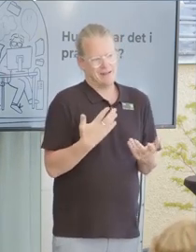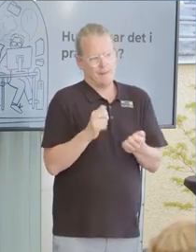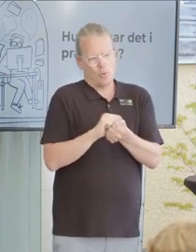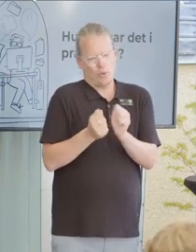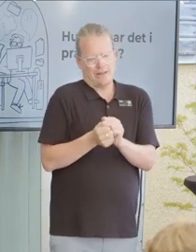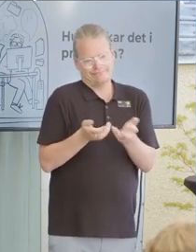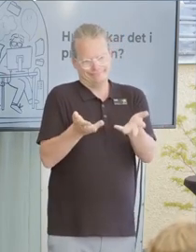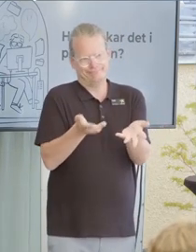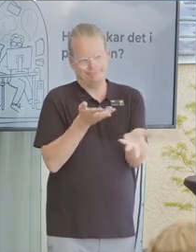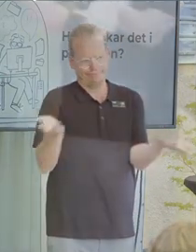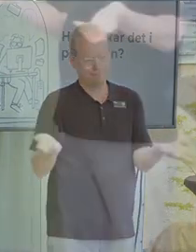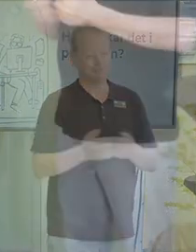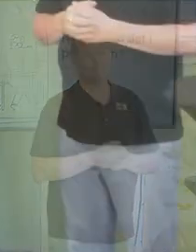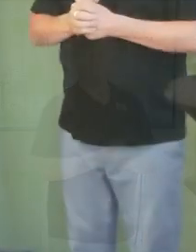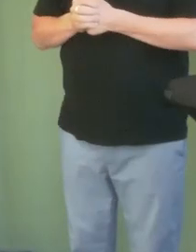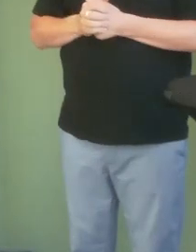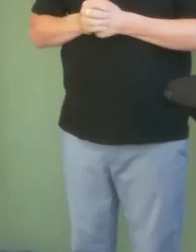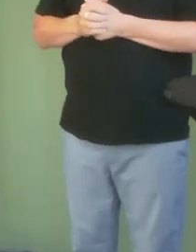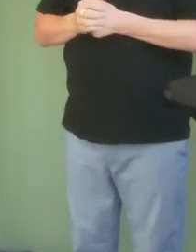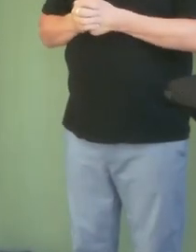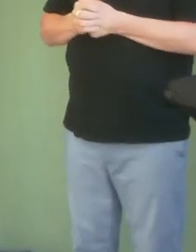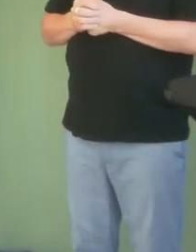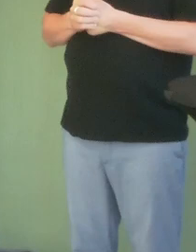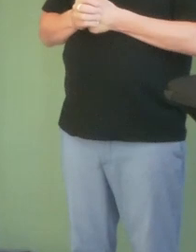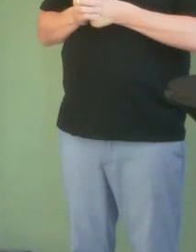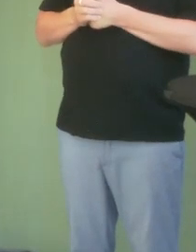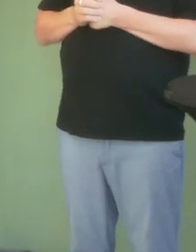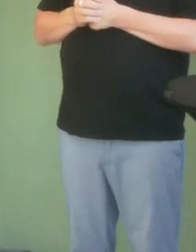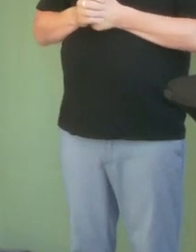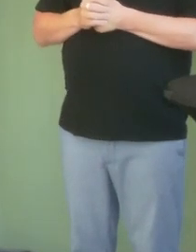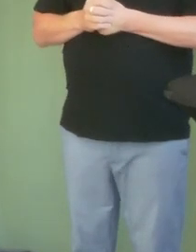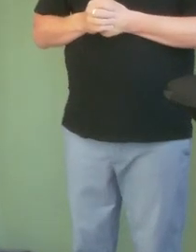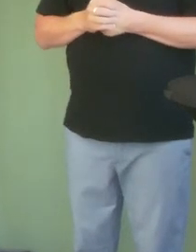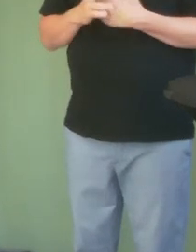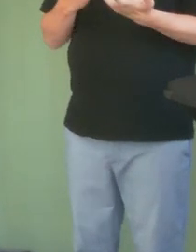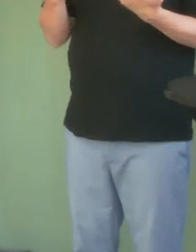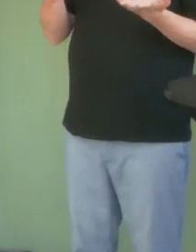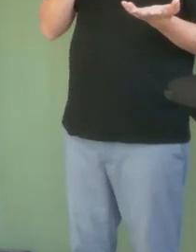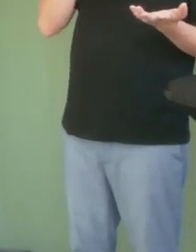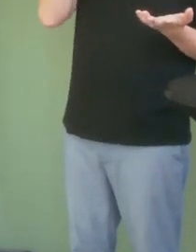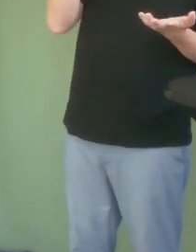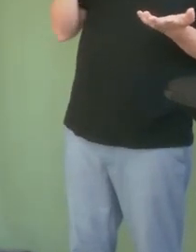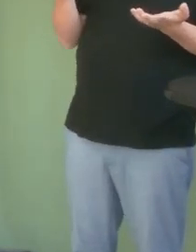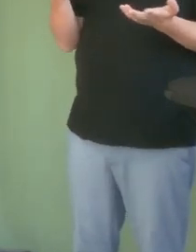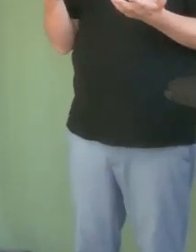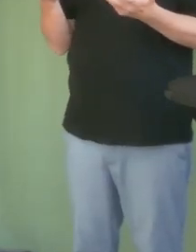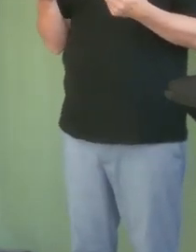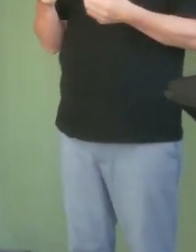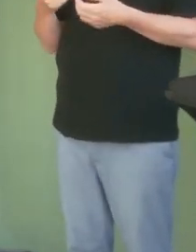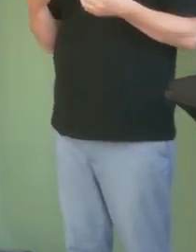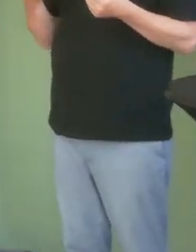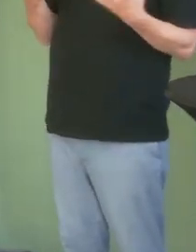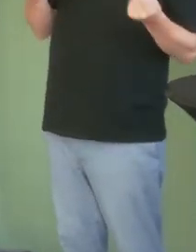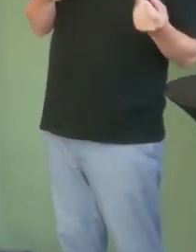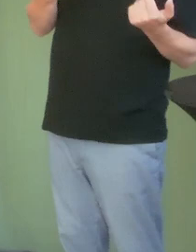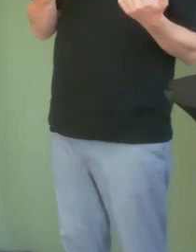bra. För att, men om vi ändå ska, nu blir det väldigt mycket problem, men liksom, vad det positiva